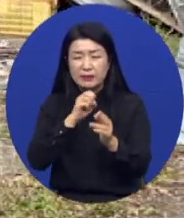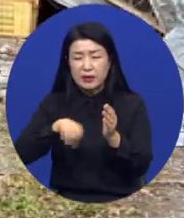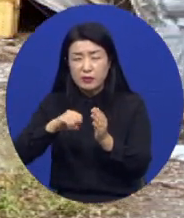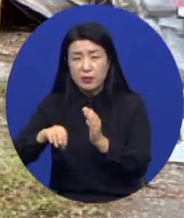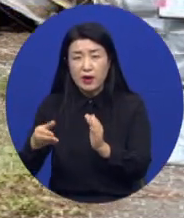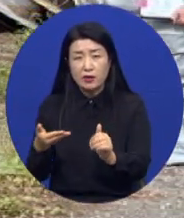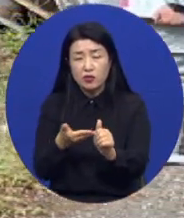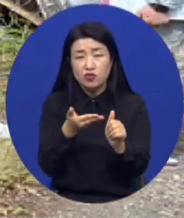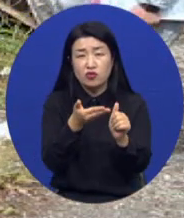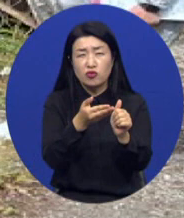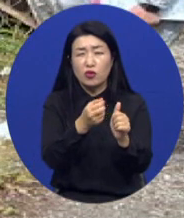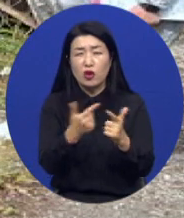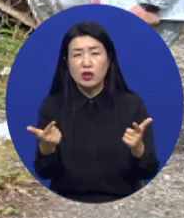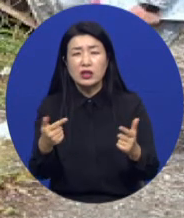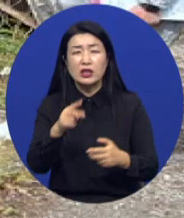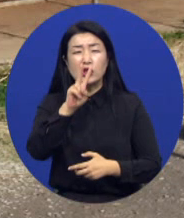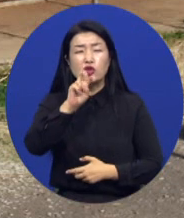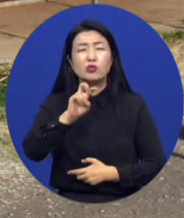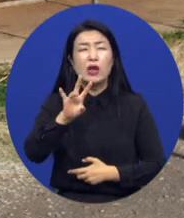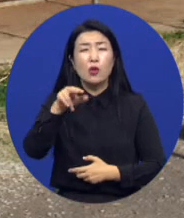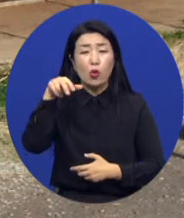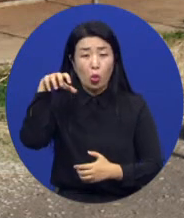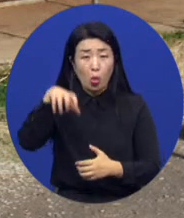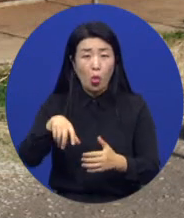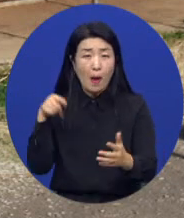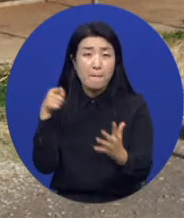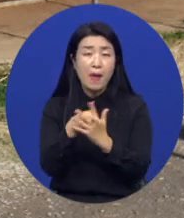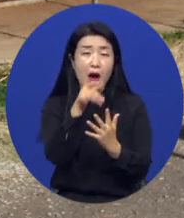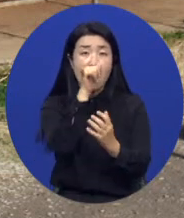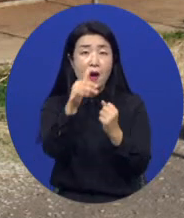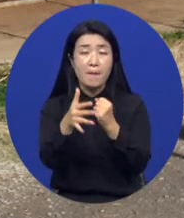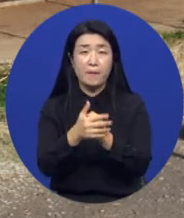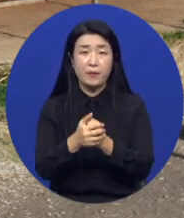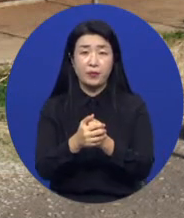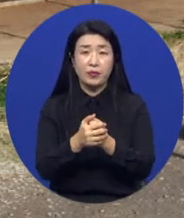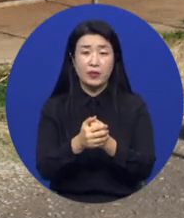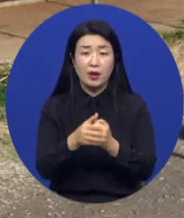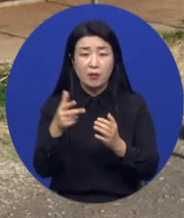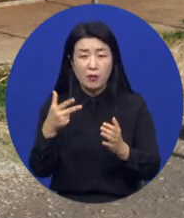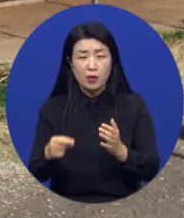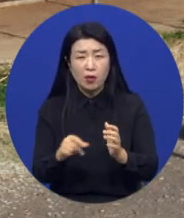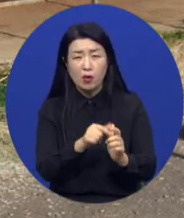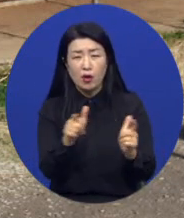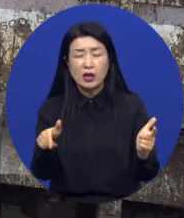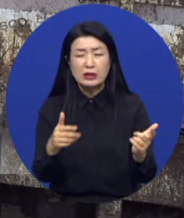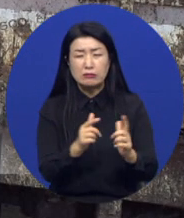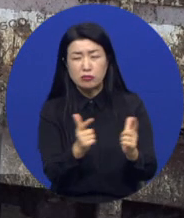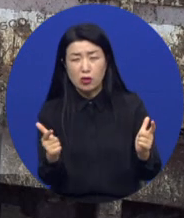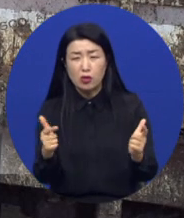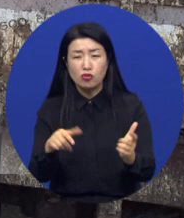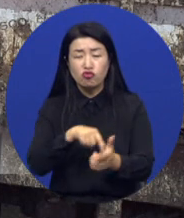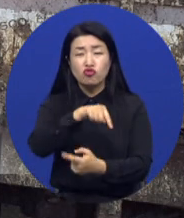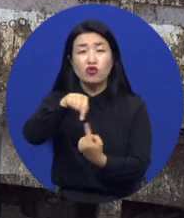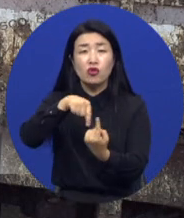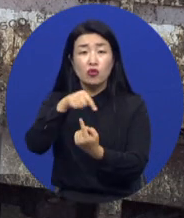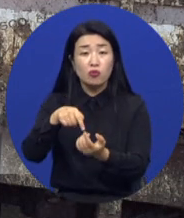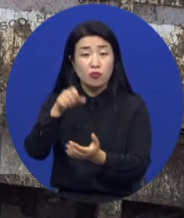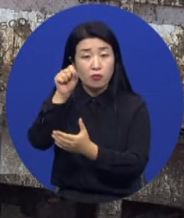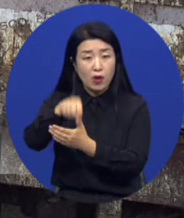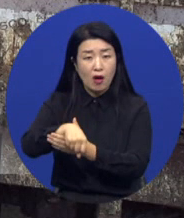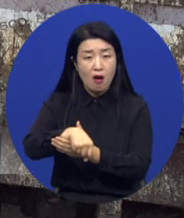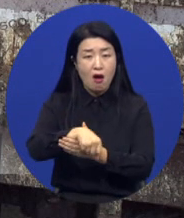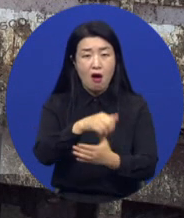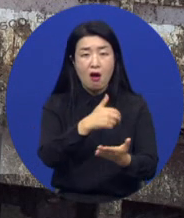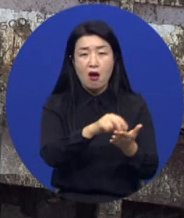쓰레기를 먹이로 준 농장 등 24곳을 적벌했습니다 또 견사 27동을 운영하겠다고 신고한 뒤